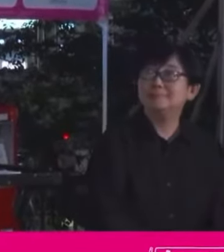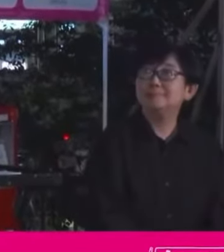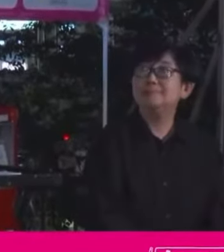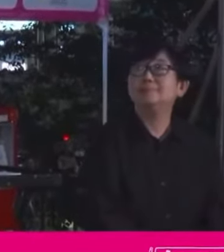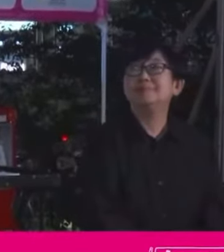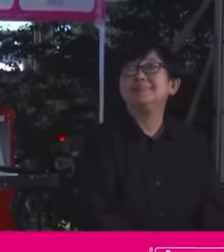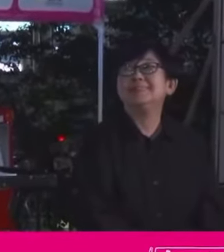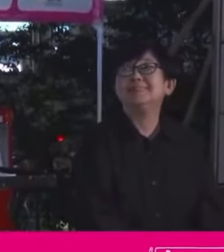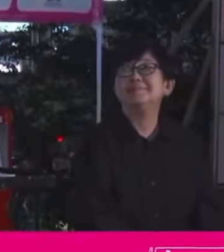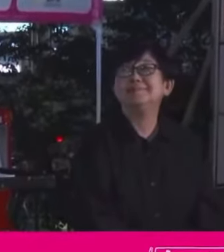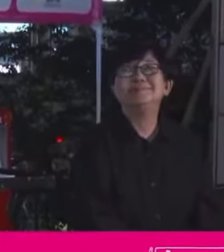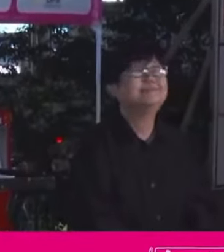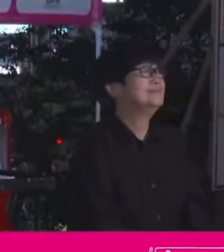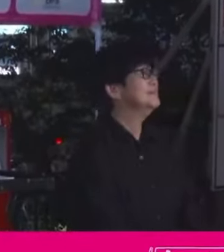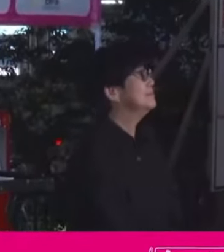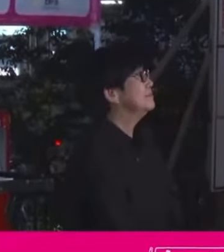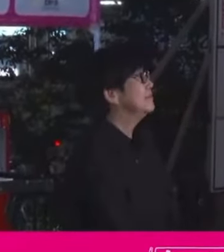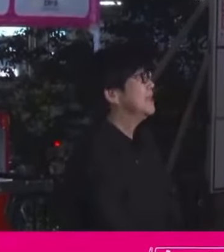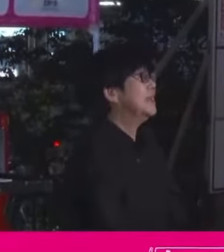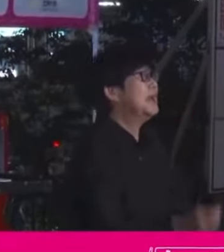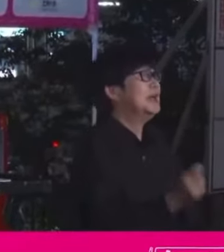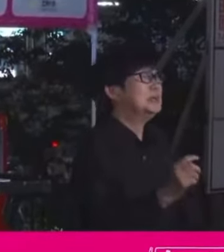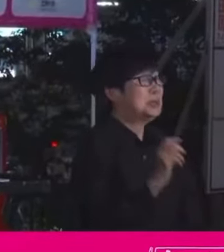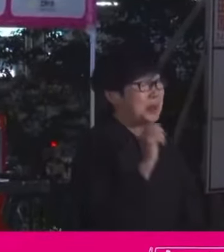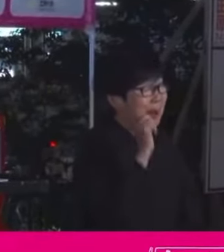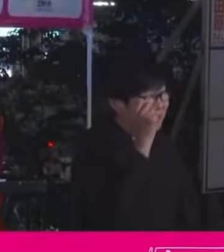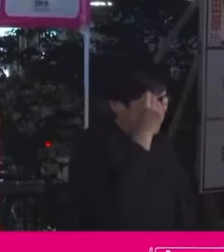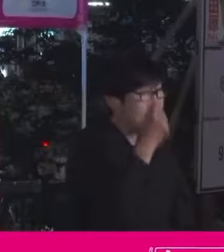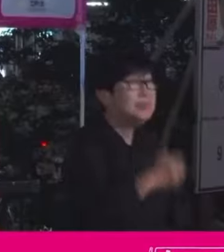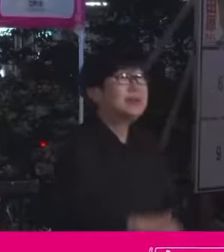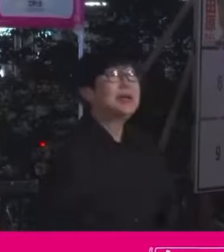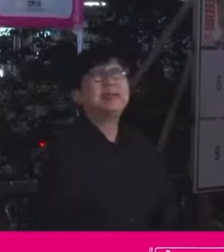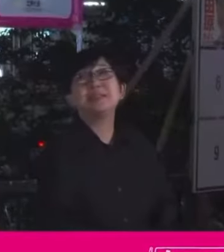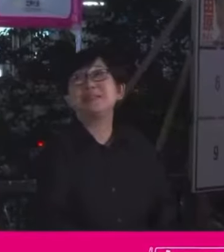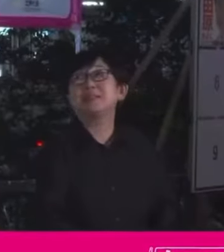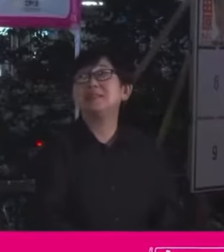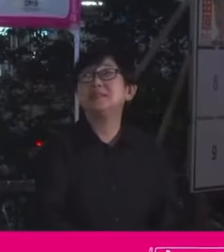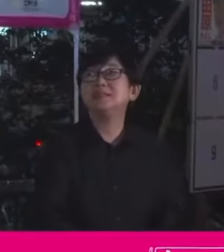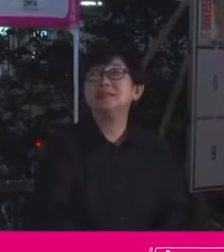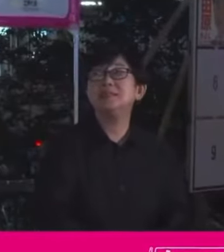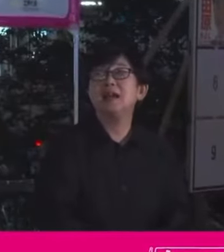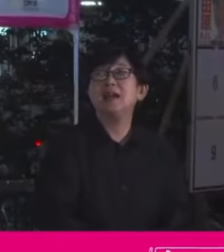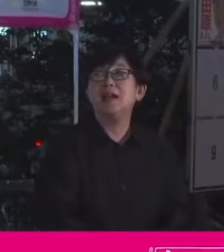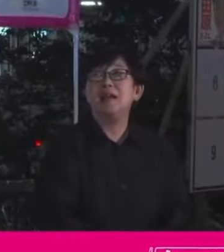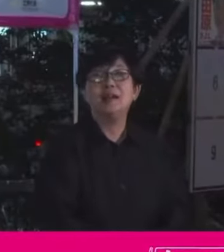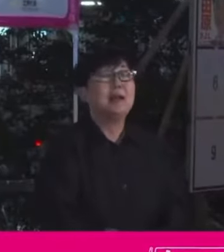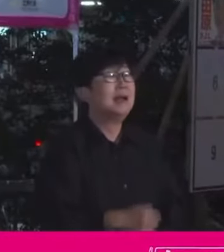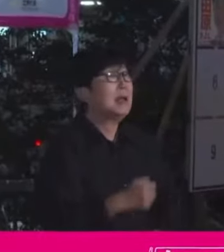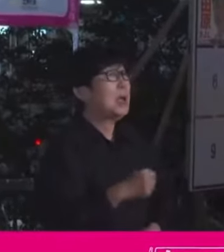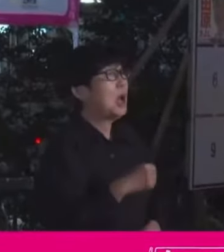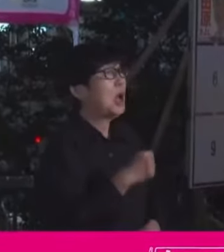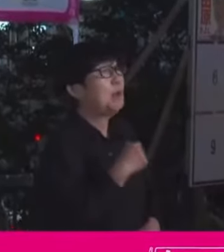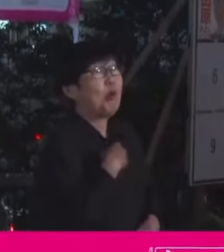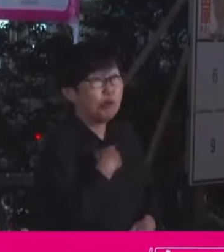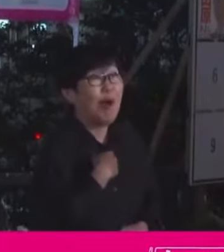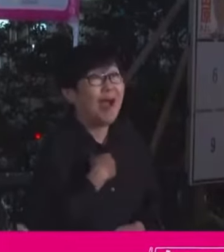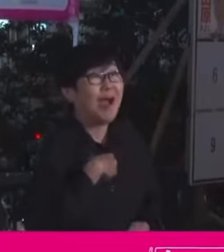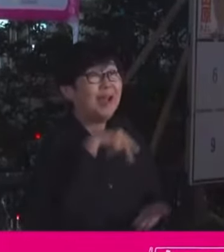どうもあれなんですね、ちょっと感慨深いんですね。実は太郎さん、僕立川ここで生まれたんです